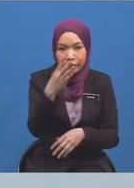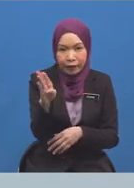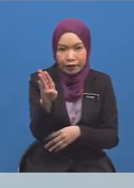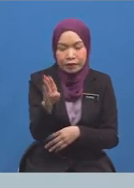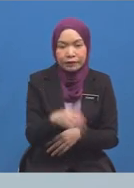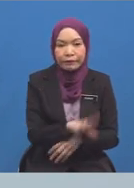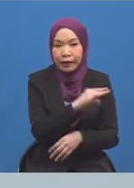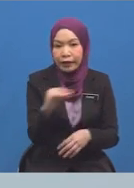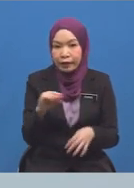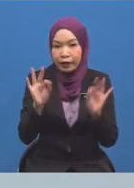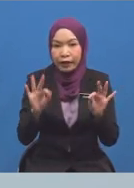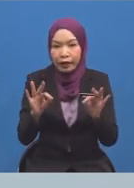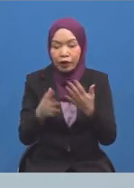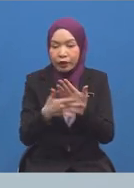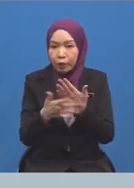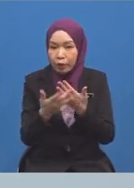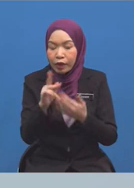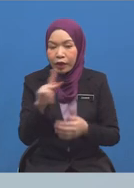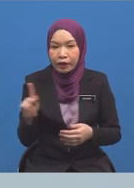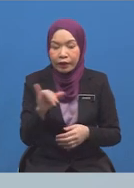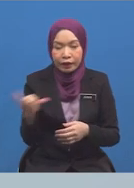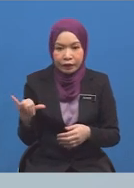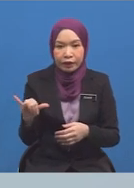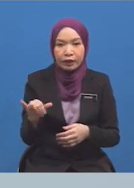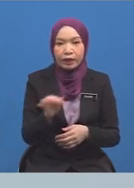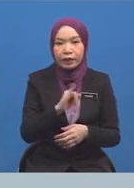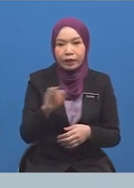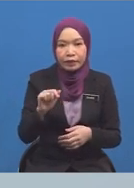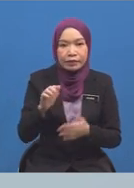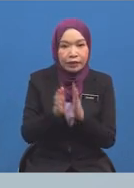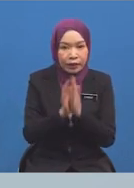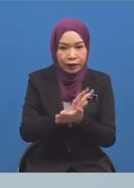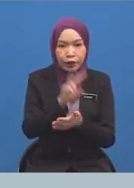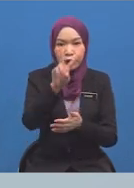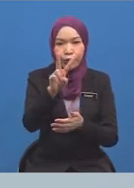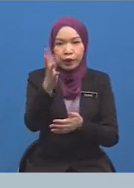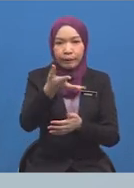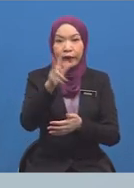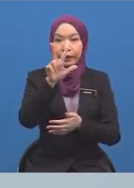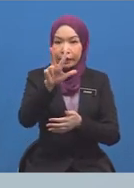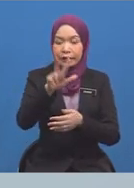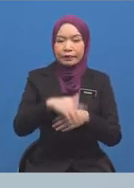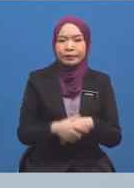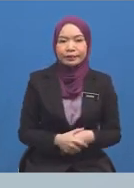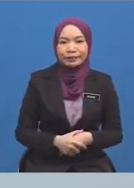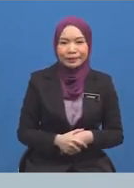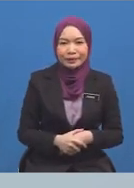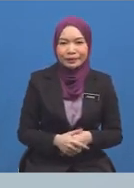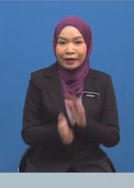dan apabila dipermudahkan nya ia akan jadi Dua pertiga